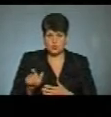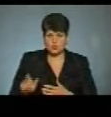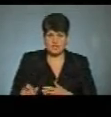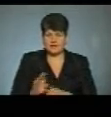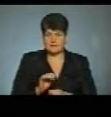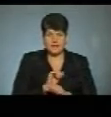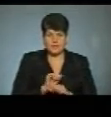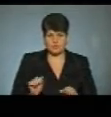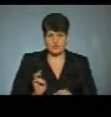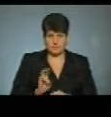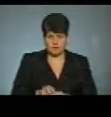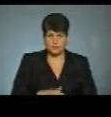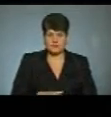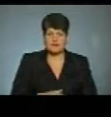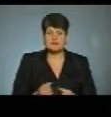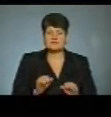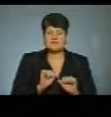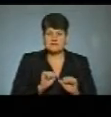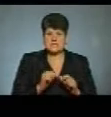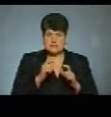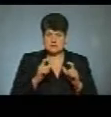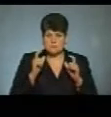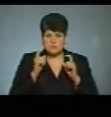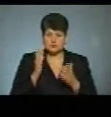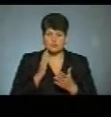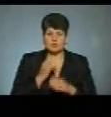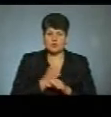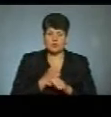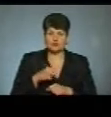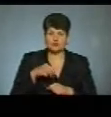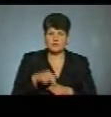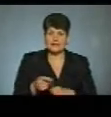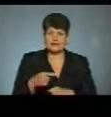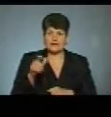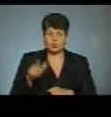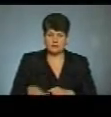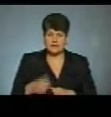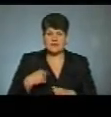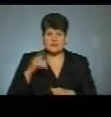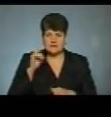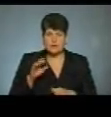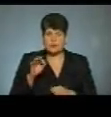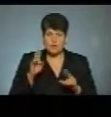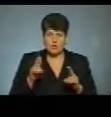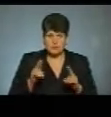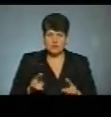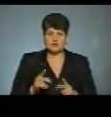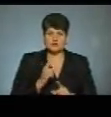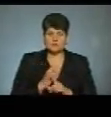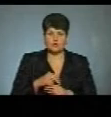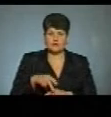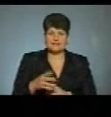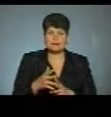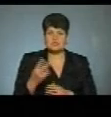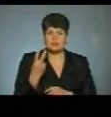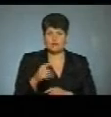не виходити. У захисній масці на роботу йде тернополянин Назарій Кіт. Я знаю про правила, що заборонено ходити більше 2